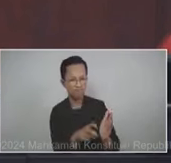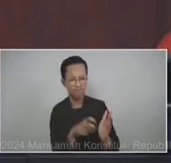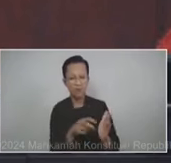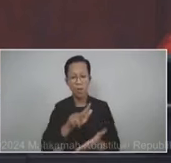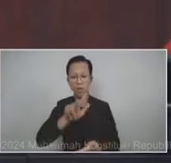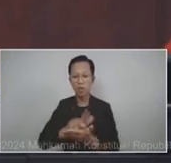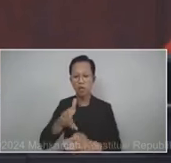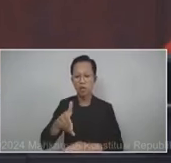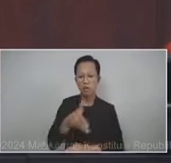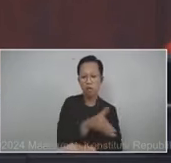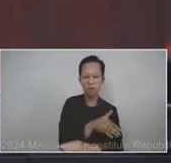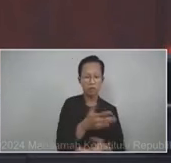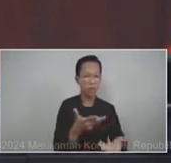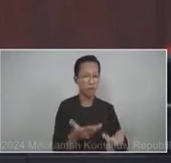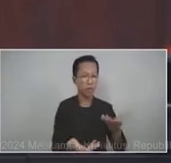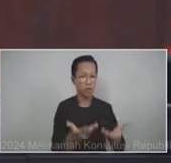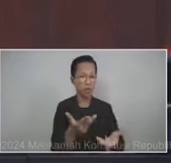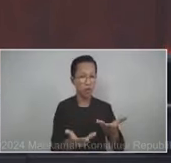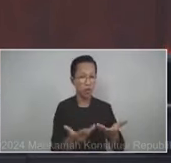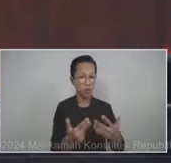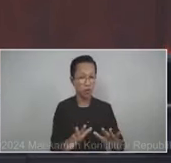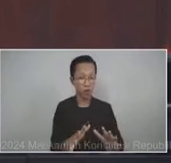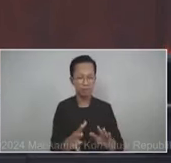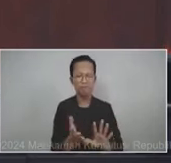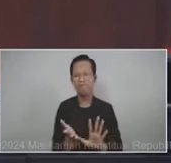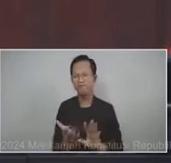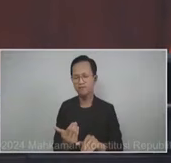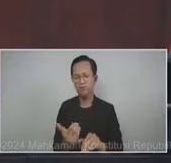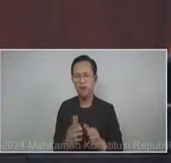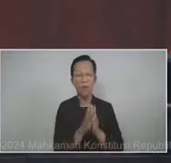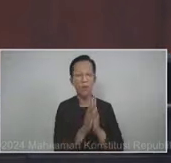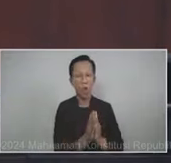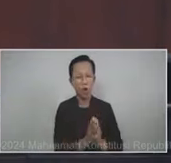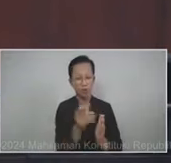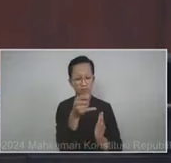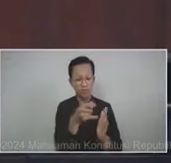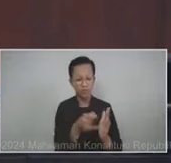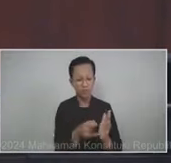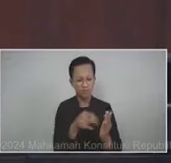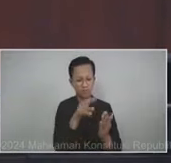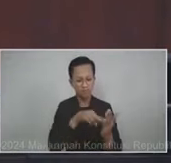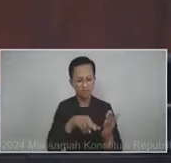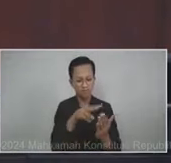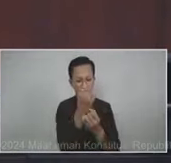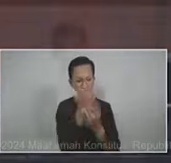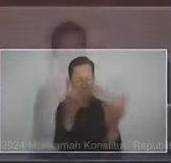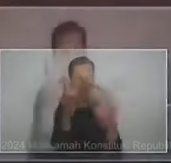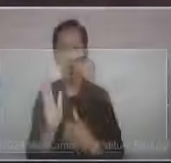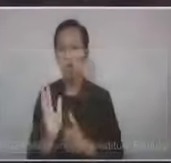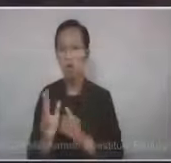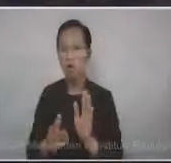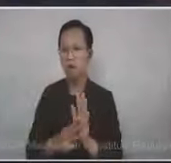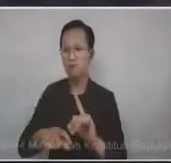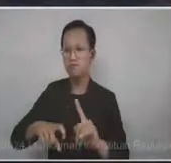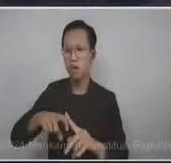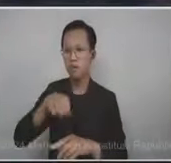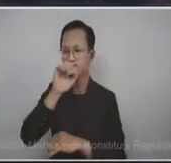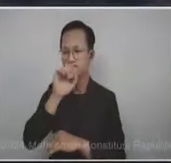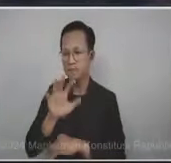telah jelas diulang menimbang oleh karena permohonan telah jelas maka mahkamah berpendapat tidak terdapat urgensi